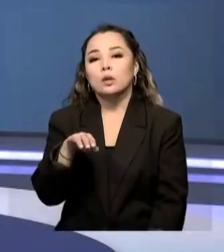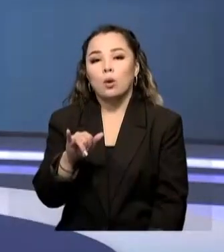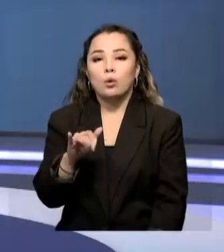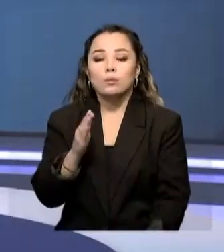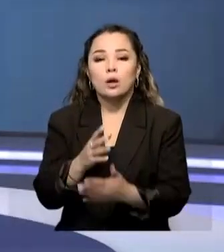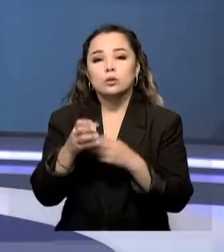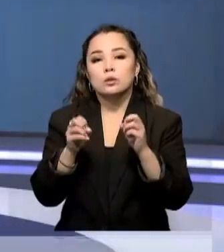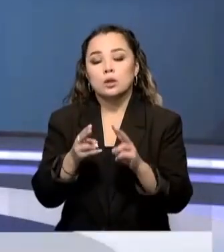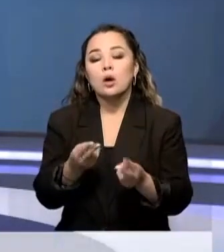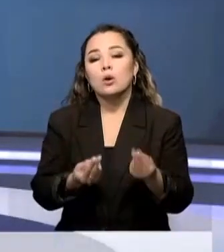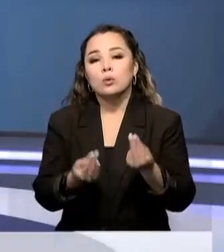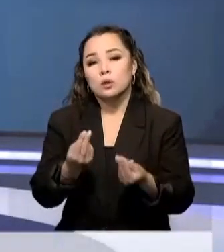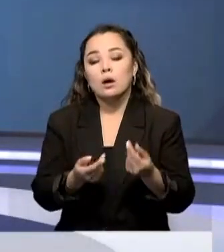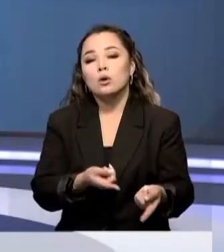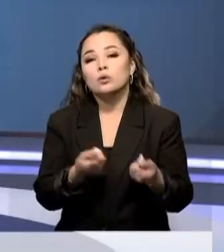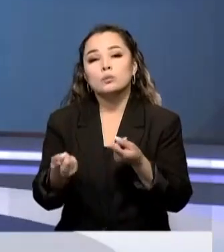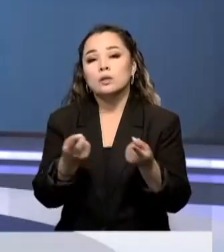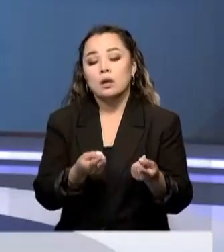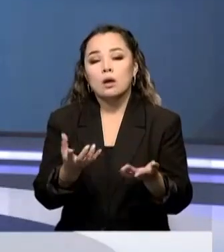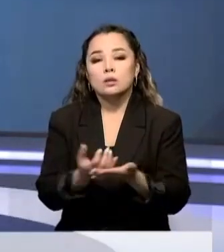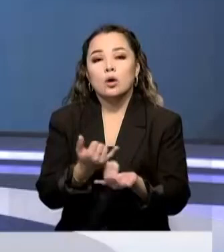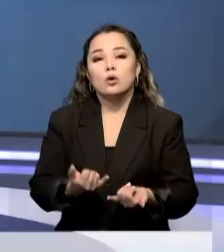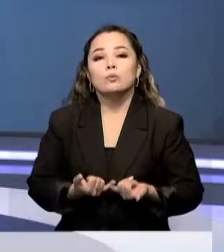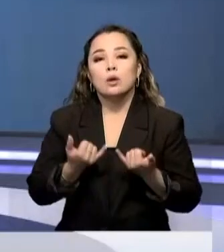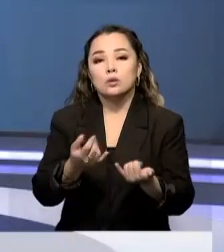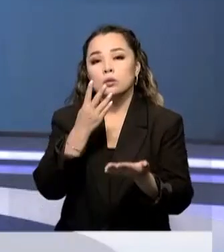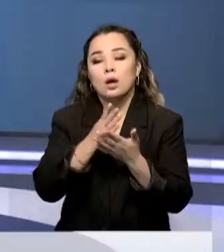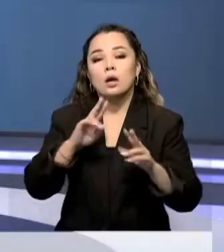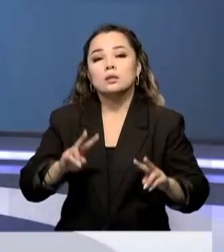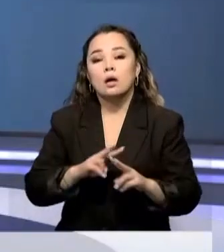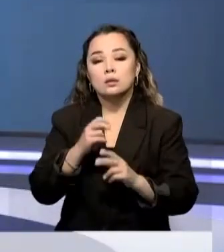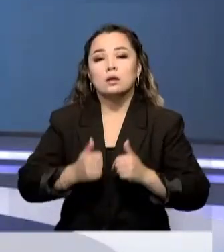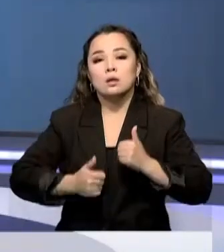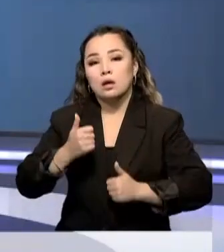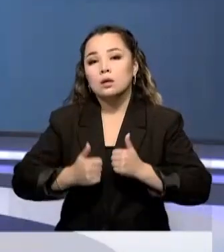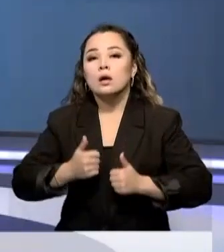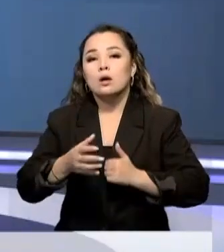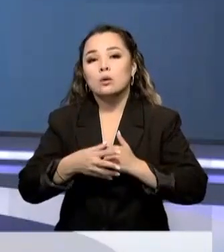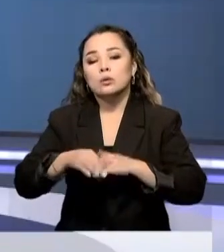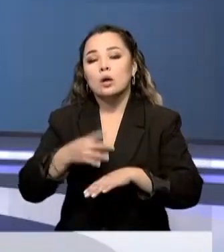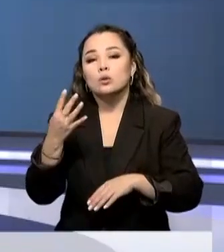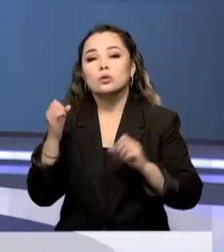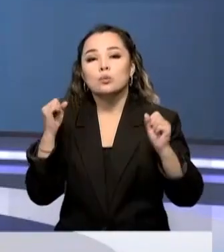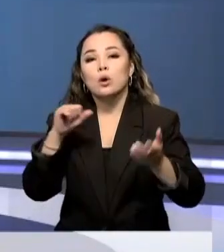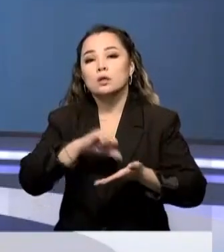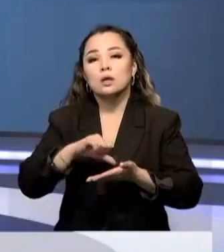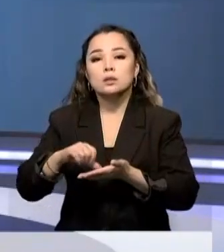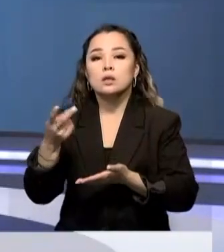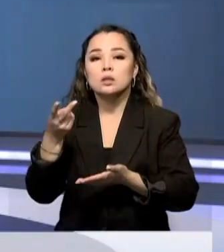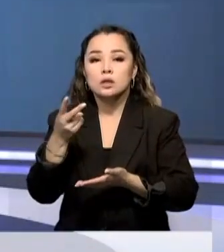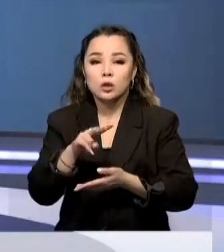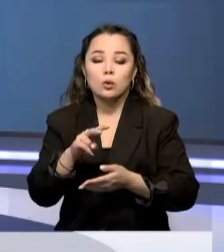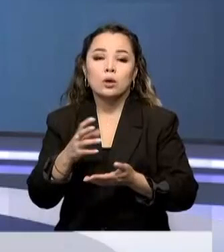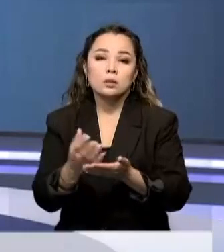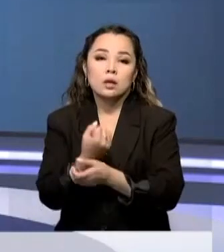Ұлытаулықтар дүниежүзілік көшпенділер ойындарының жүлдегерлеріне құрмет көрсетті. Астанадағы дүбірлі жарысқа өңірден 4 спортшы қатысып, екеуі жеңіс